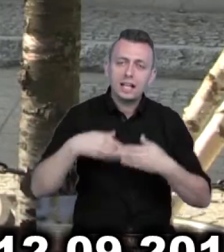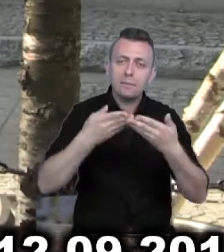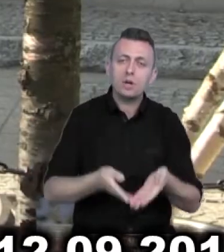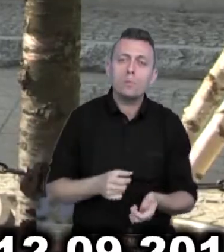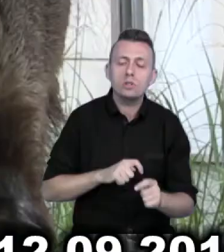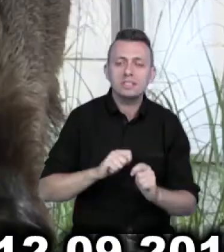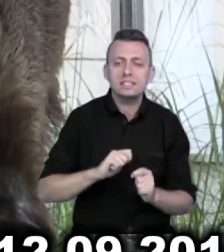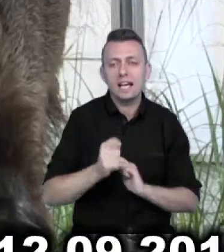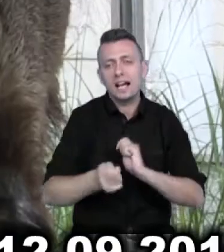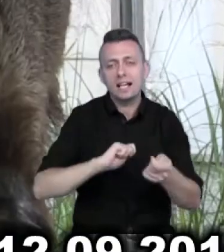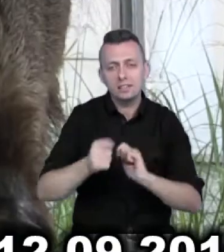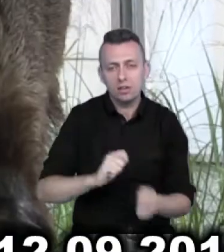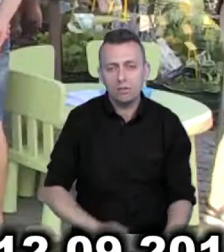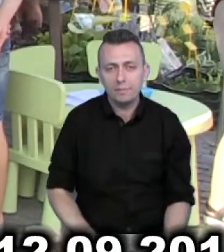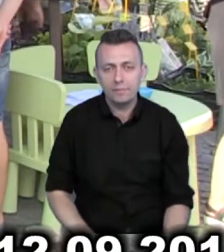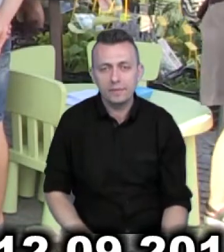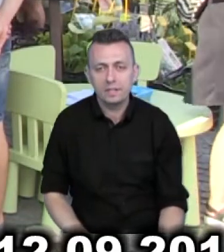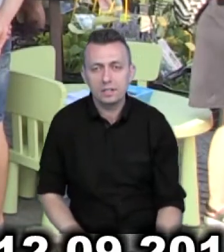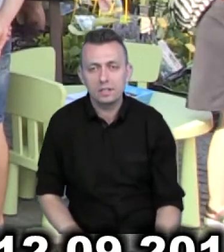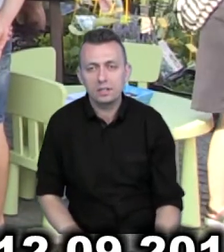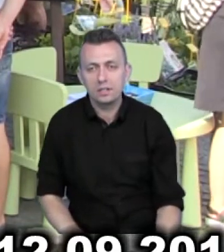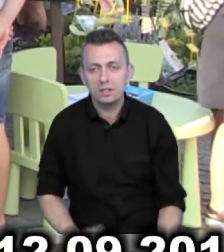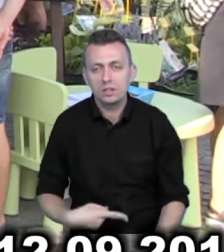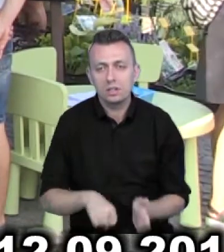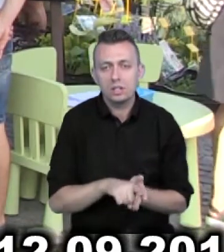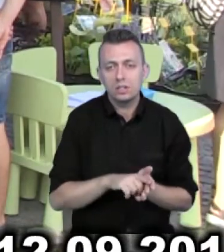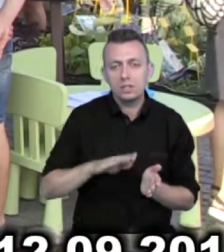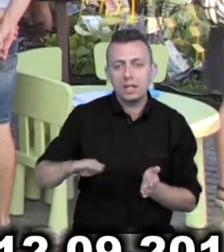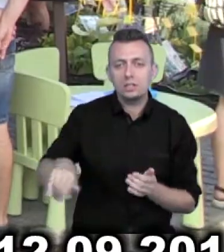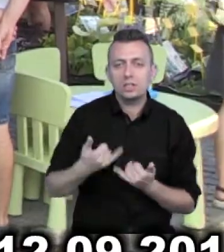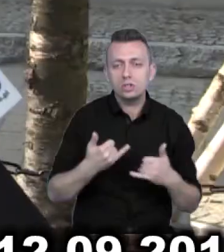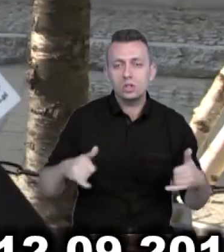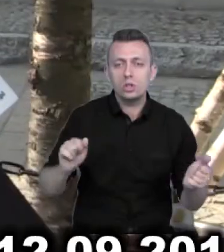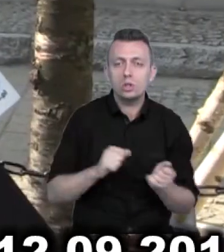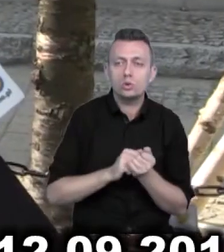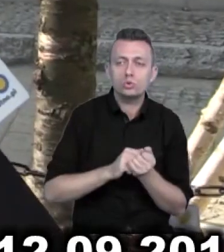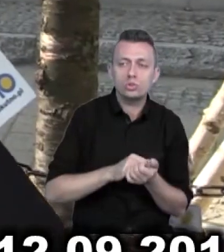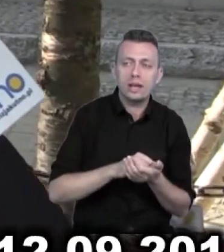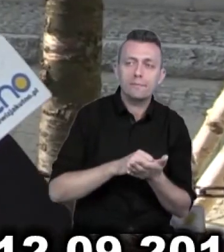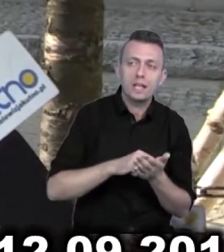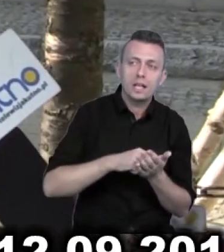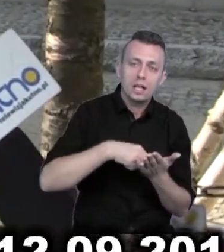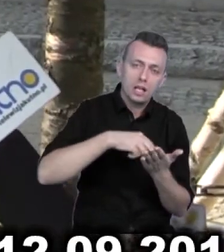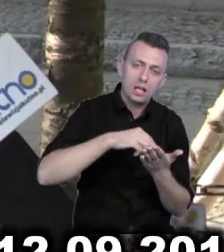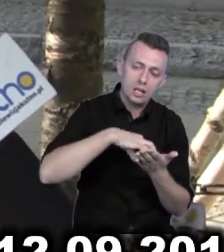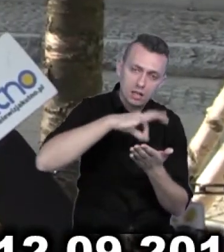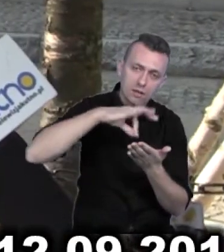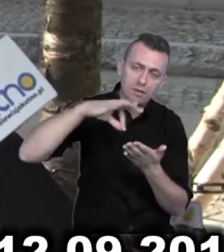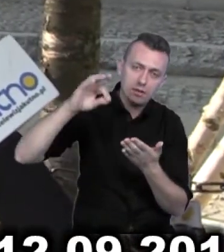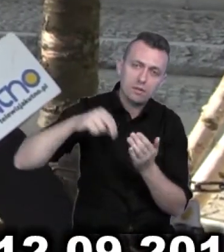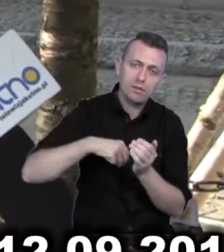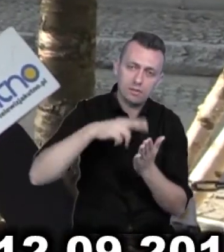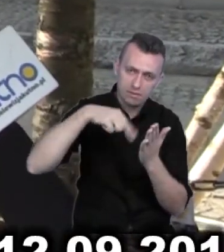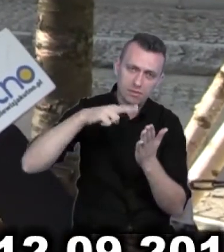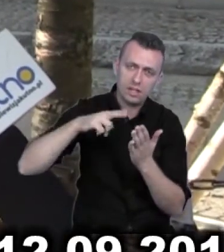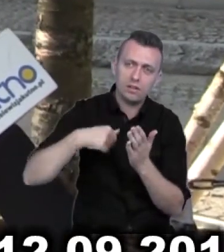jakiś tam prywatny. Wychodzimy generalnie tutaj dla dzieciaków z różnymi kolorowankami. W tym roku jesteśmy nastawieni tutaj na edukację najmłodszych